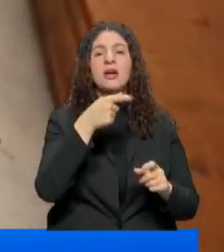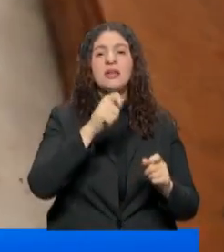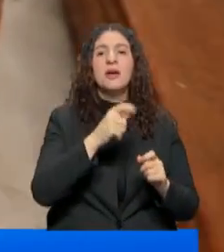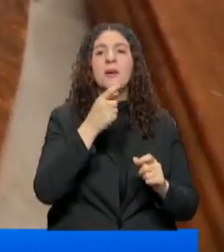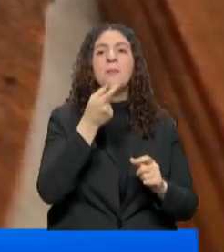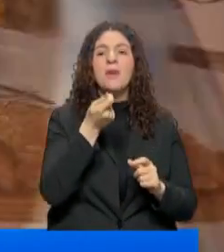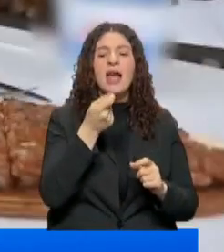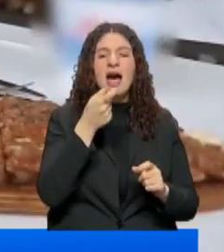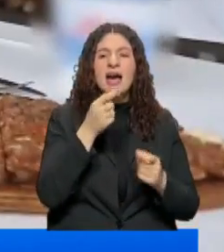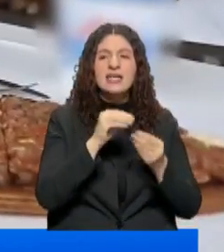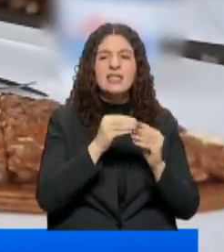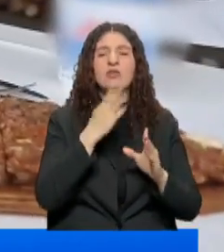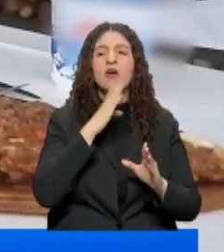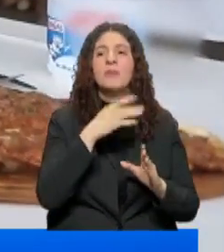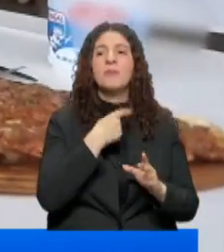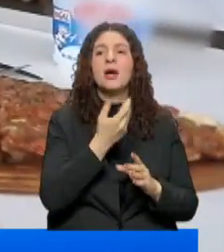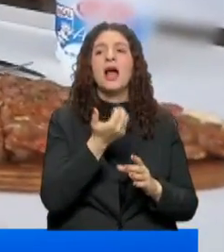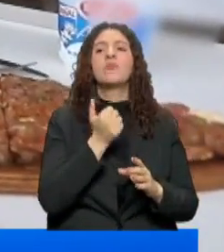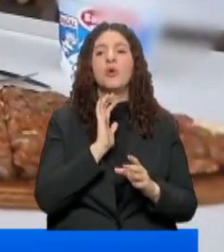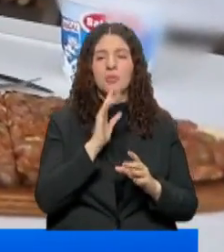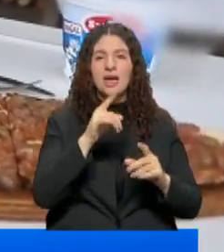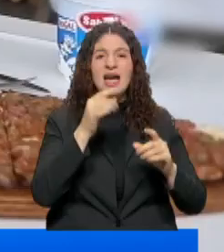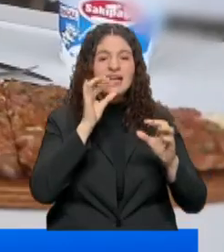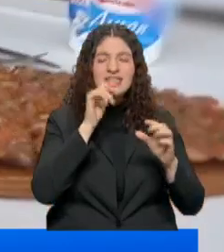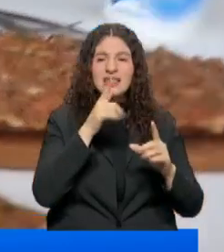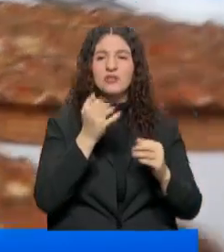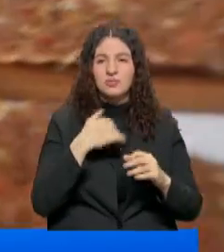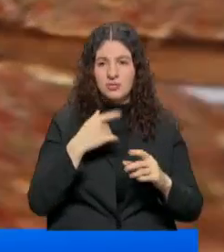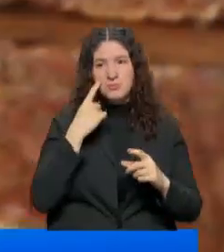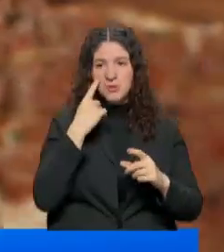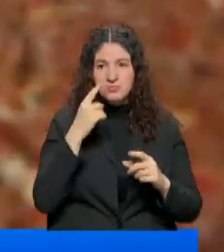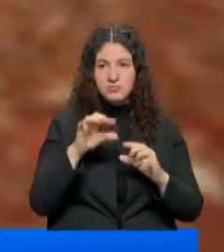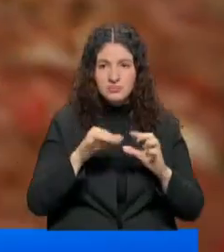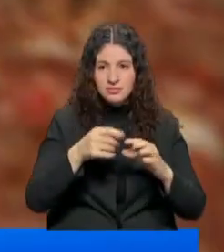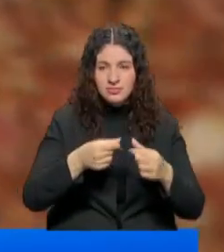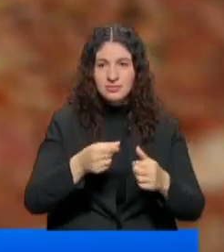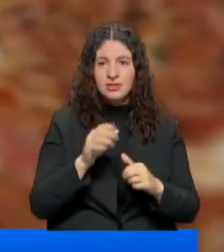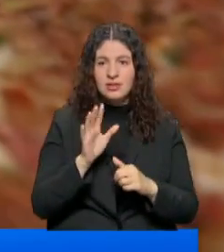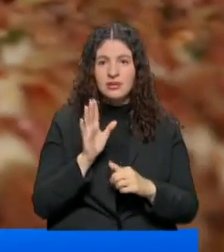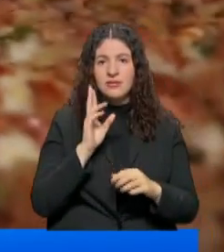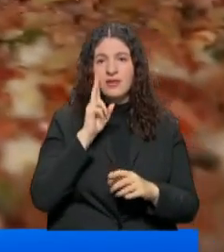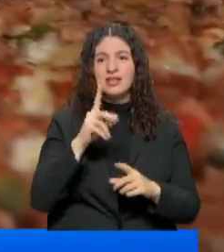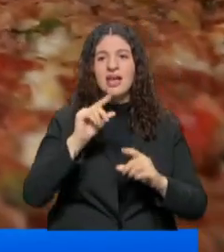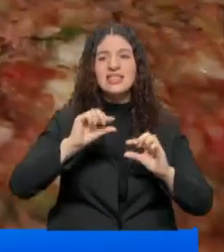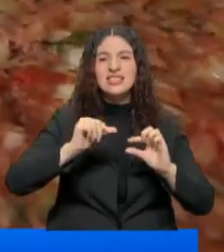Para kıtırdamazsa para almıyorum. Bir mikrofonu uzatayım bakayım kıtıracak. Tamam hadi. Alıyorum. Vallahi geldi